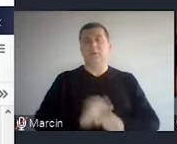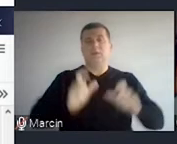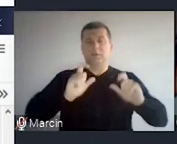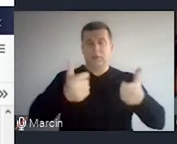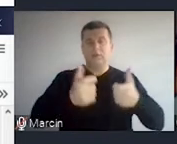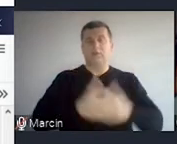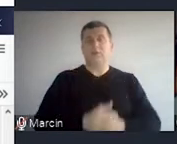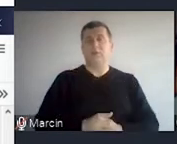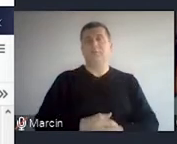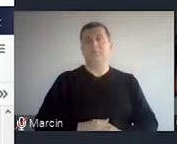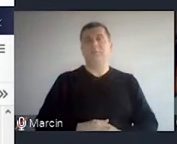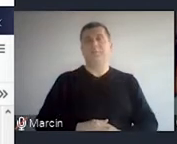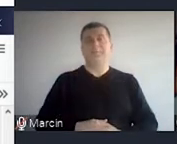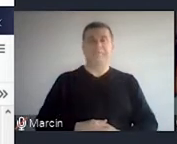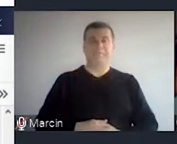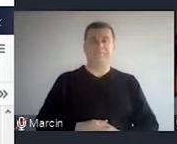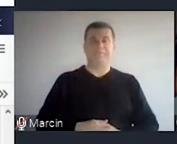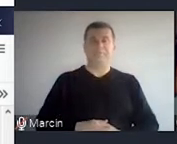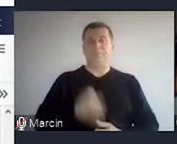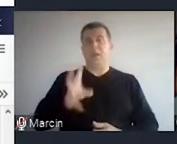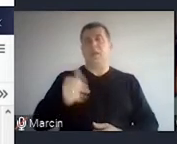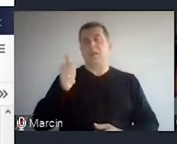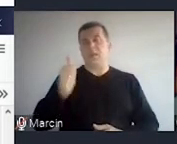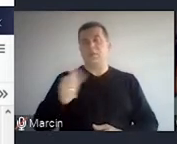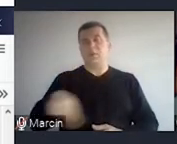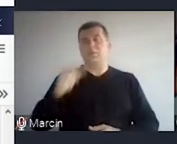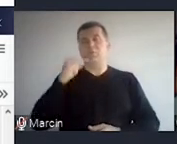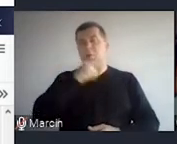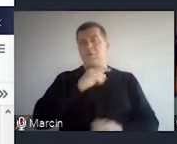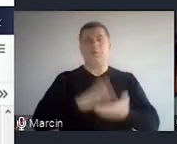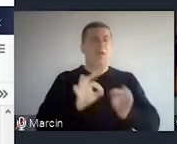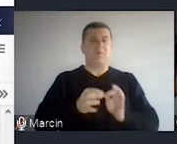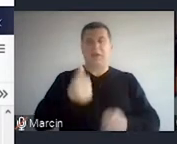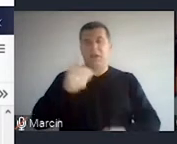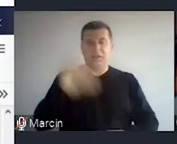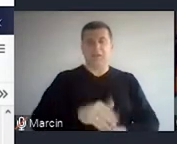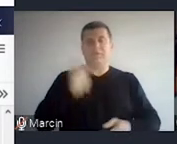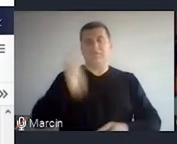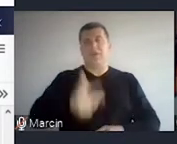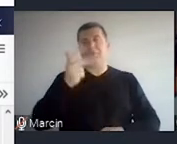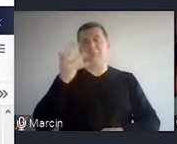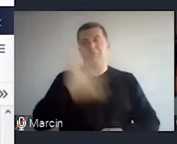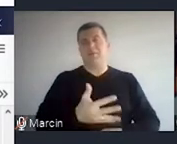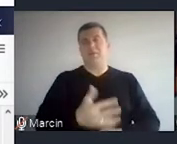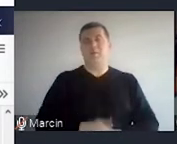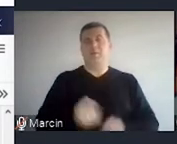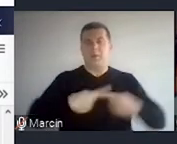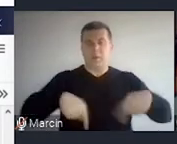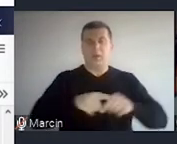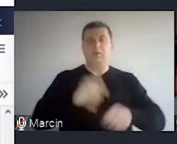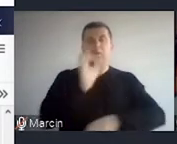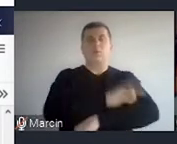że powiedzmy takich jednostek potrafi być 1000 i 2 i 5. Realizuję taki